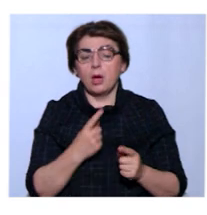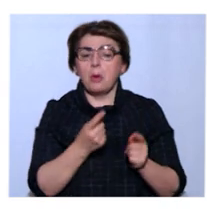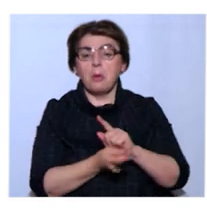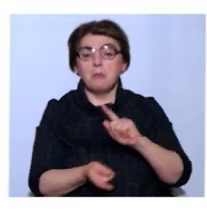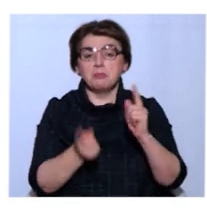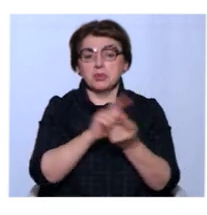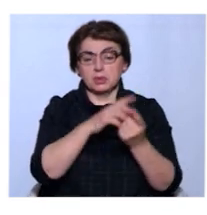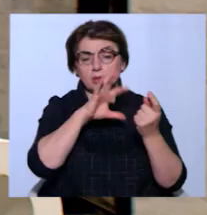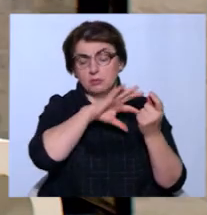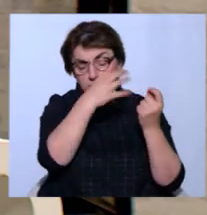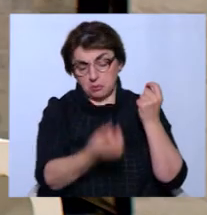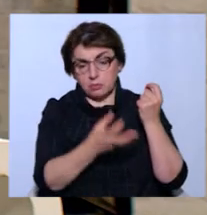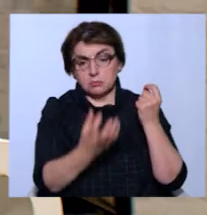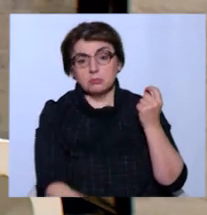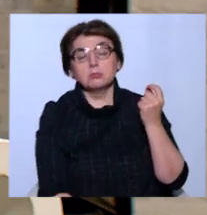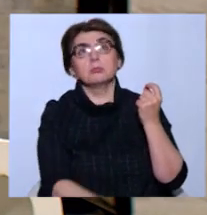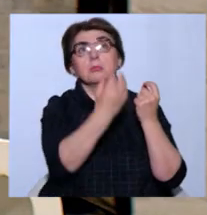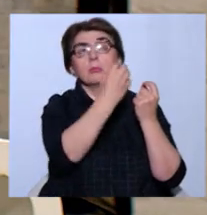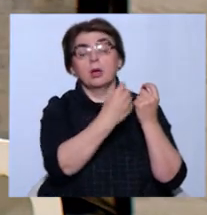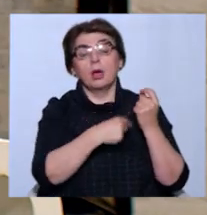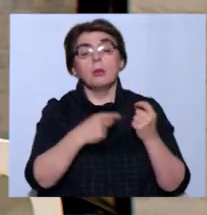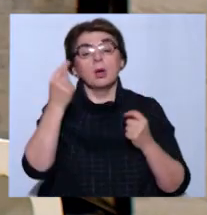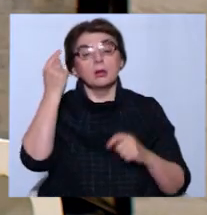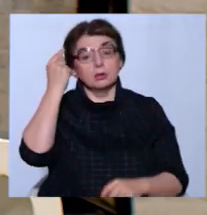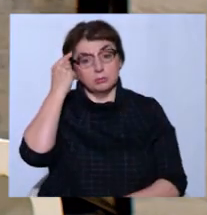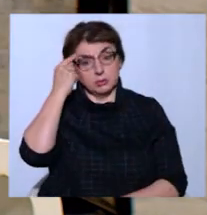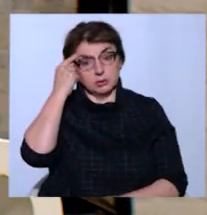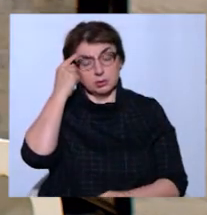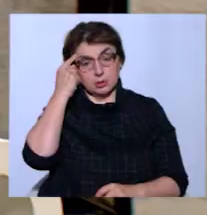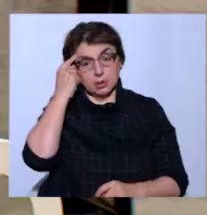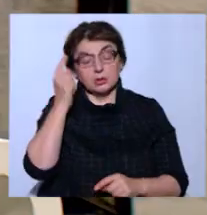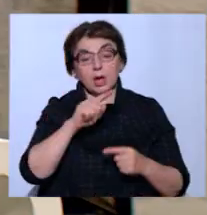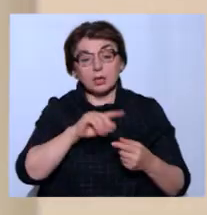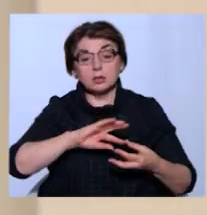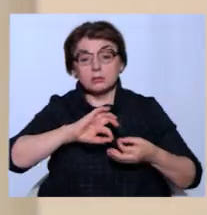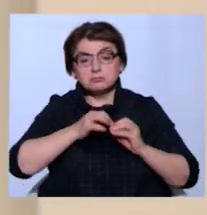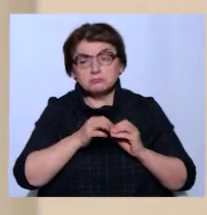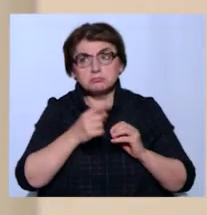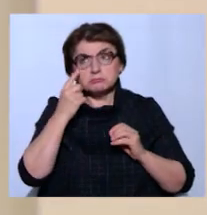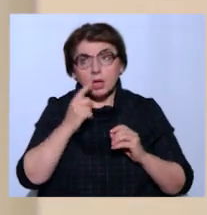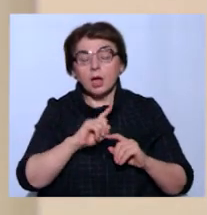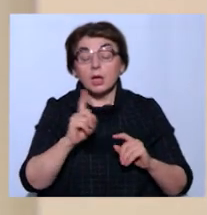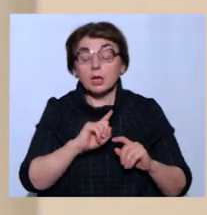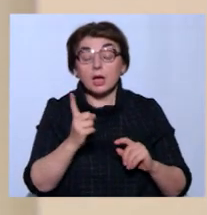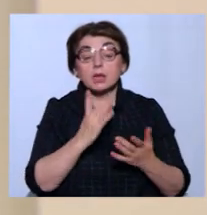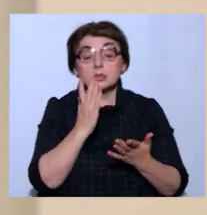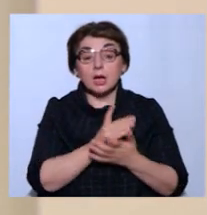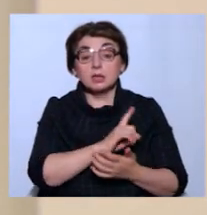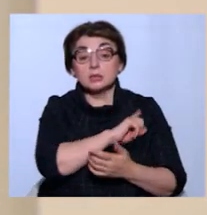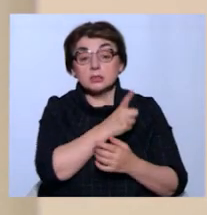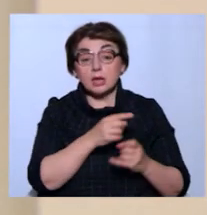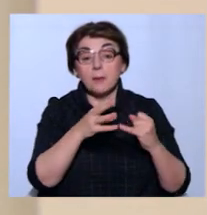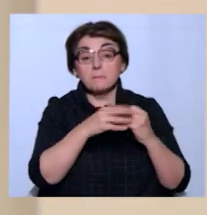ავარდა ზემოთ. მან გაანალიზა ეს ყველაფერი და გამოიტანა დასკვნა, რომ ეს რაღაც ძალა